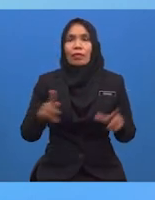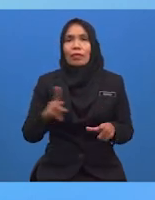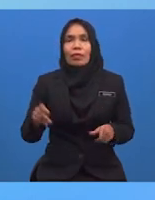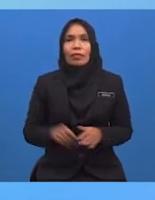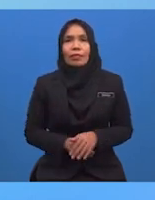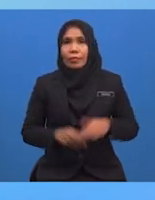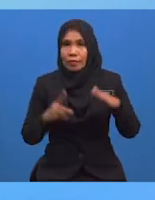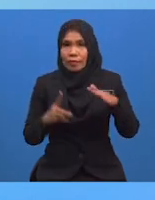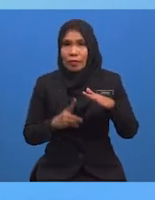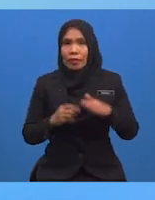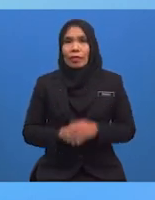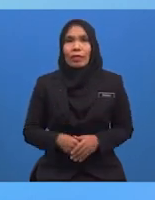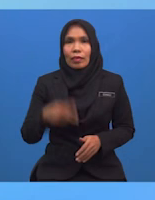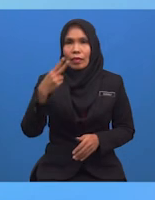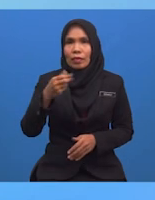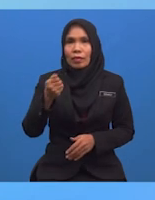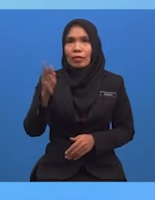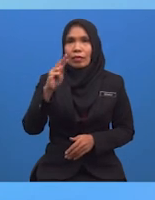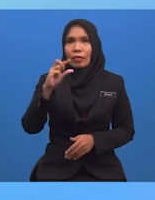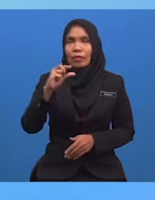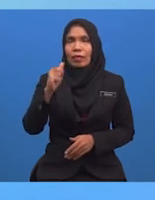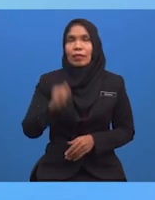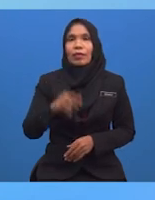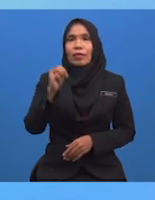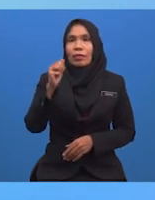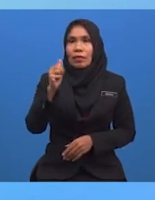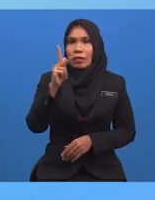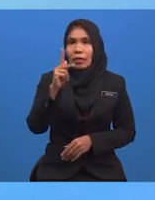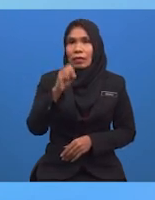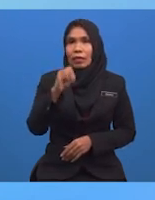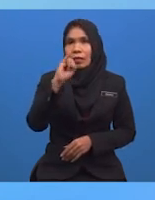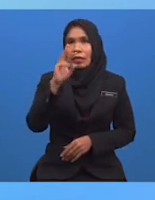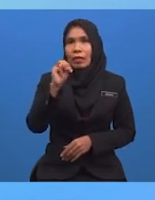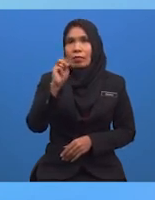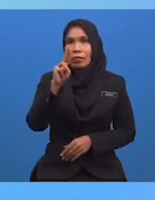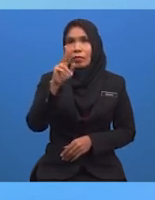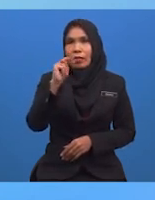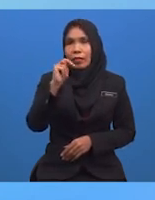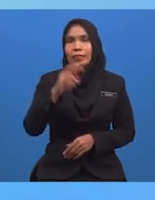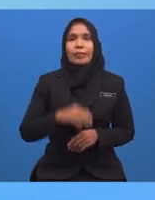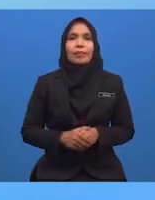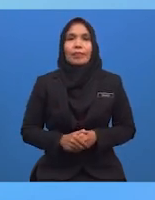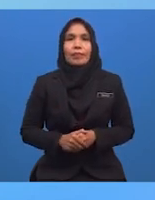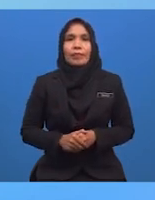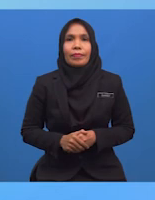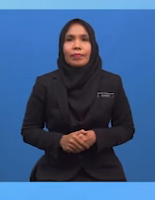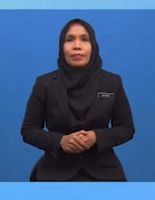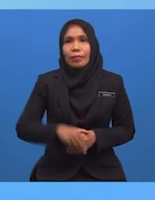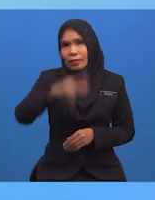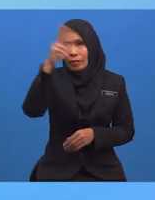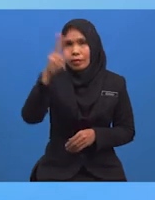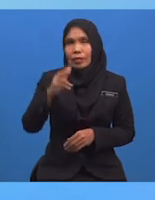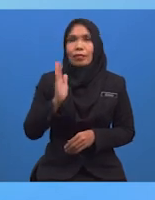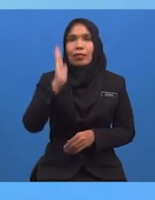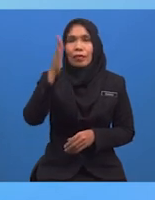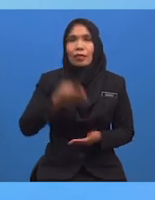maksimum bagi menghalang pengeluar menaikkan harga, dan kerajaan akan memberi subsidi juga